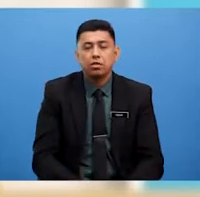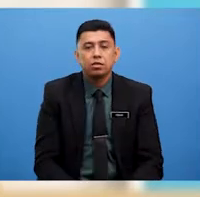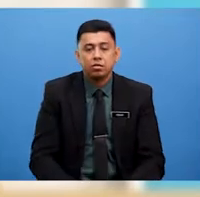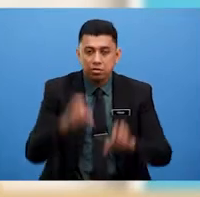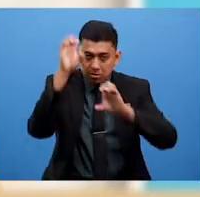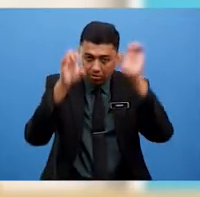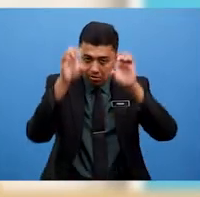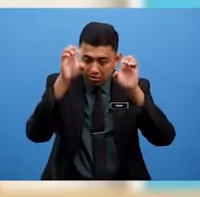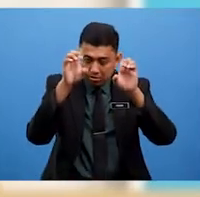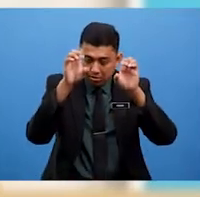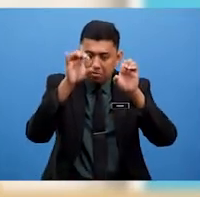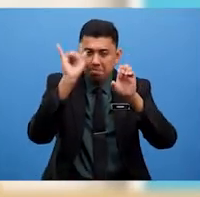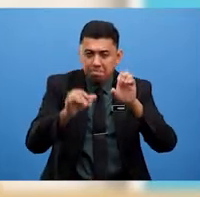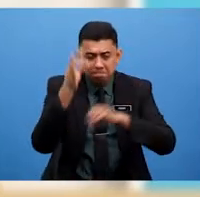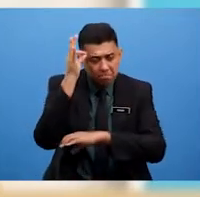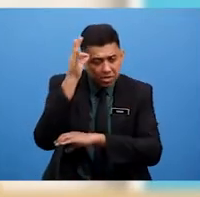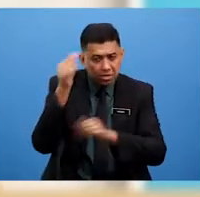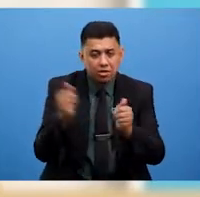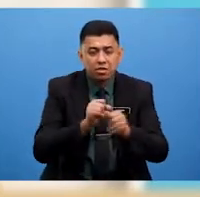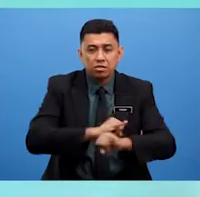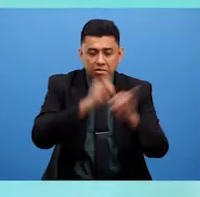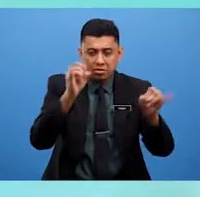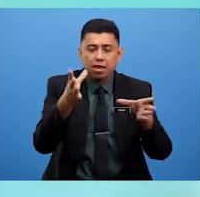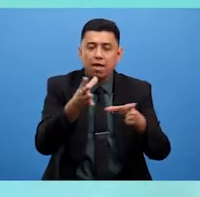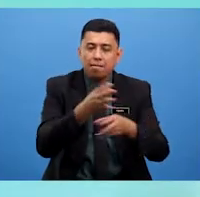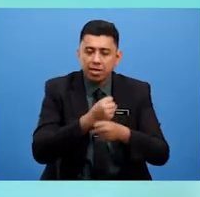atlet yang dapat berfikir dengan jelas akan menjadi juara.